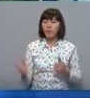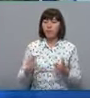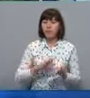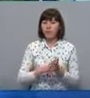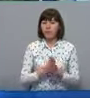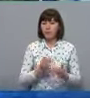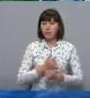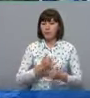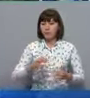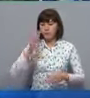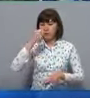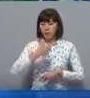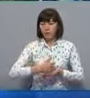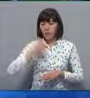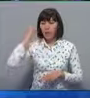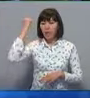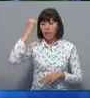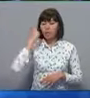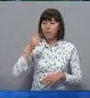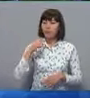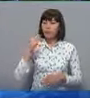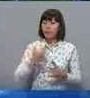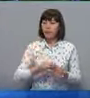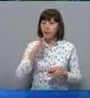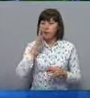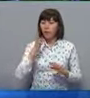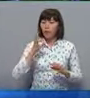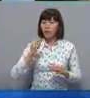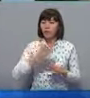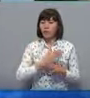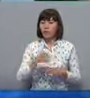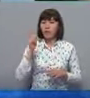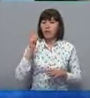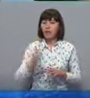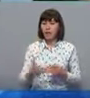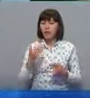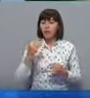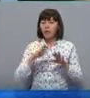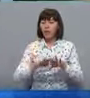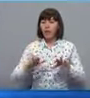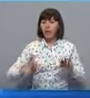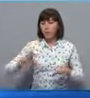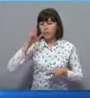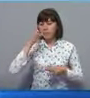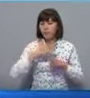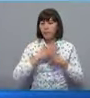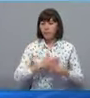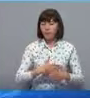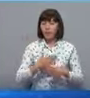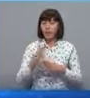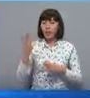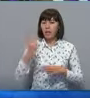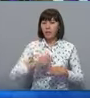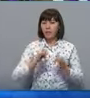жағдайларға елбасымызға алғысымызды айтамыз. Биылдан бастап әлеуметтік санаттағы азаматтарға, олардың балаларына мемлекеттік қолдаудың саны да сапасы